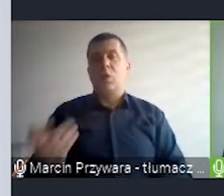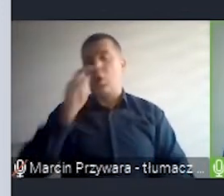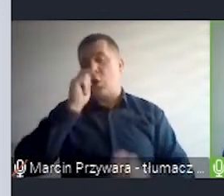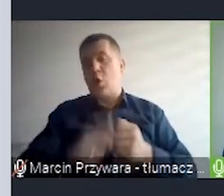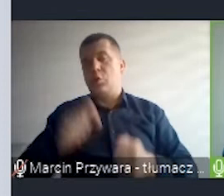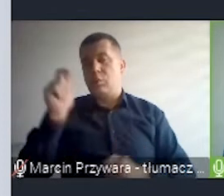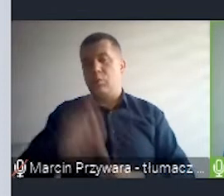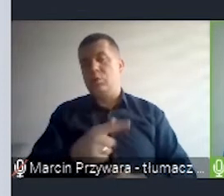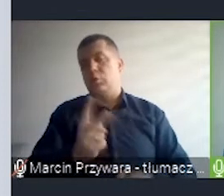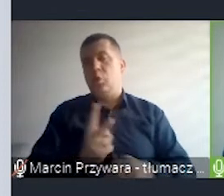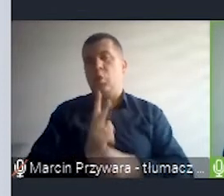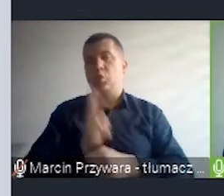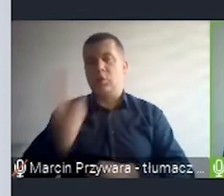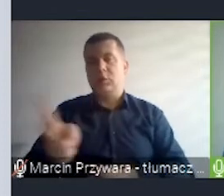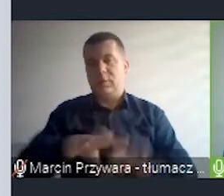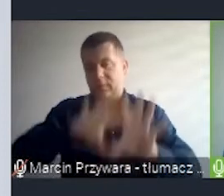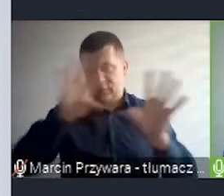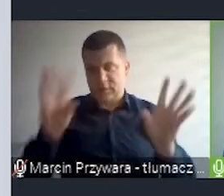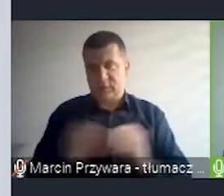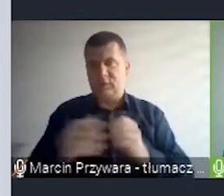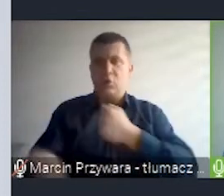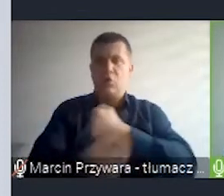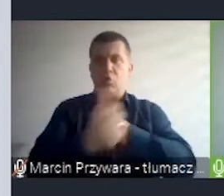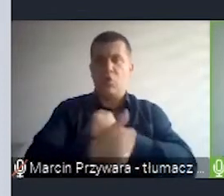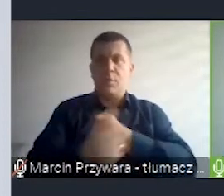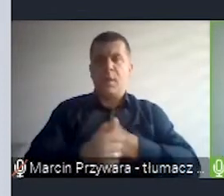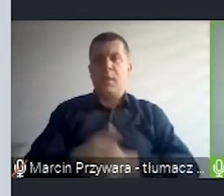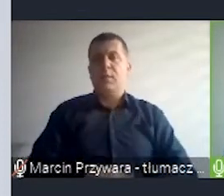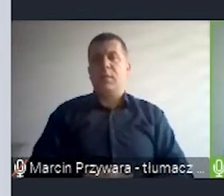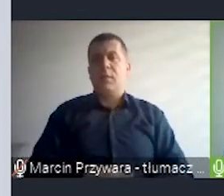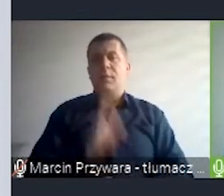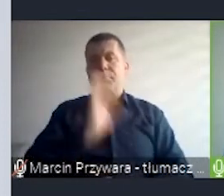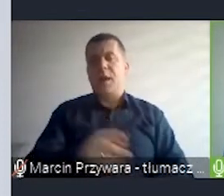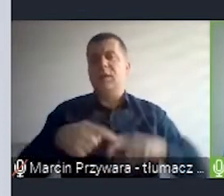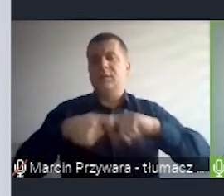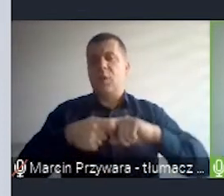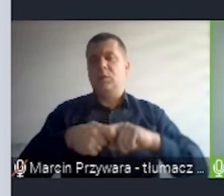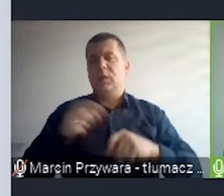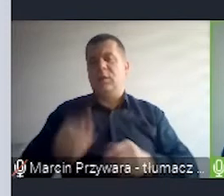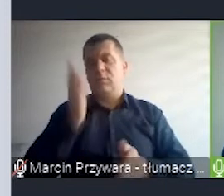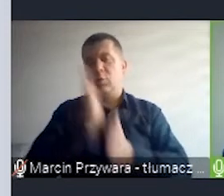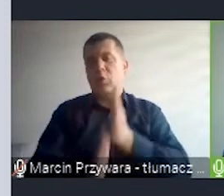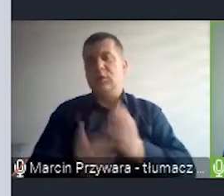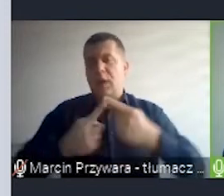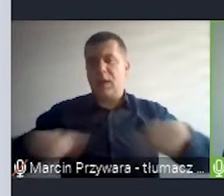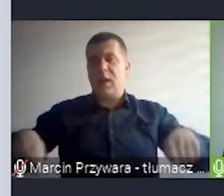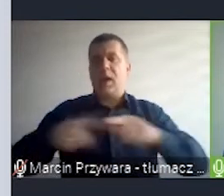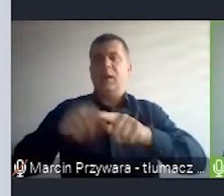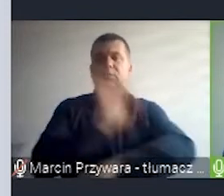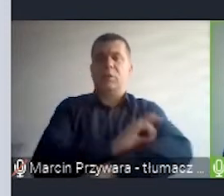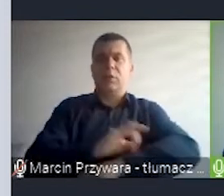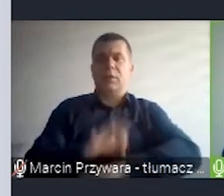musi udostępnić wszystkie dokumenty, które są związane bezpośrednio z realizacją